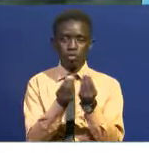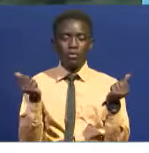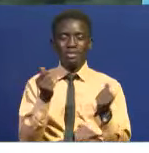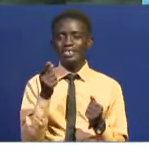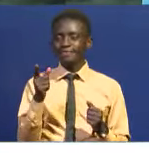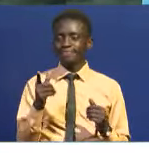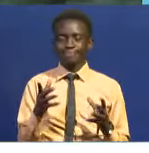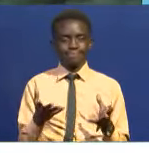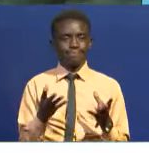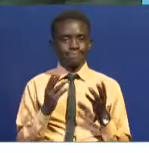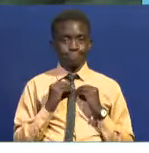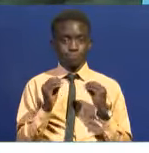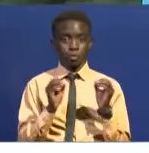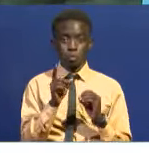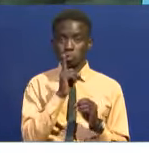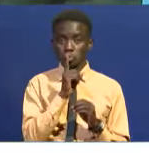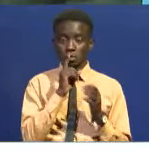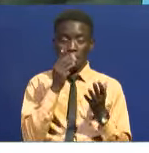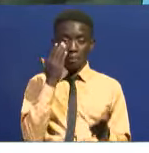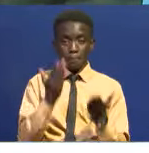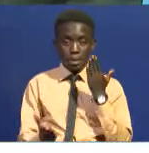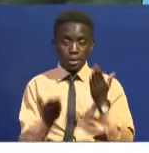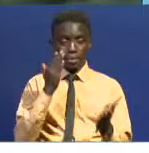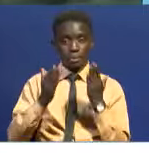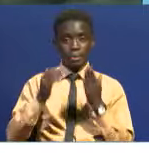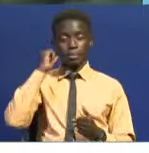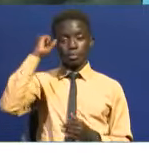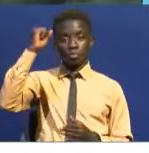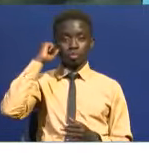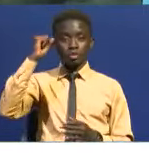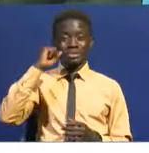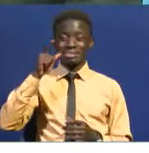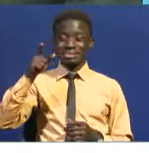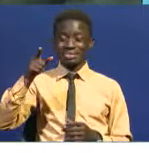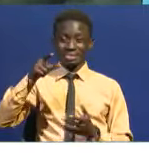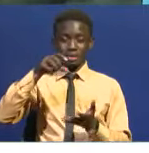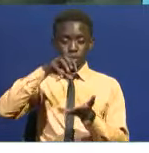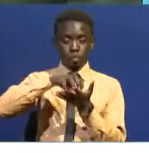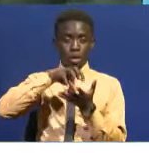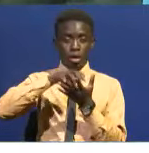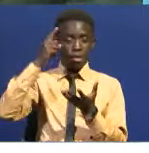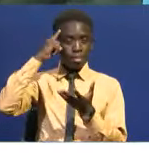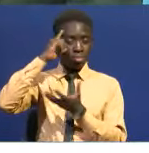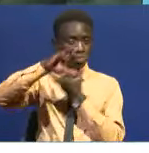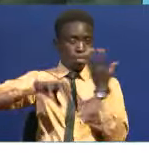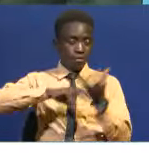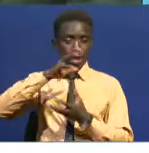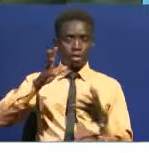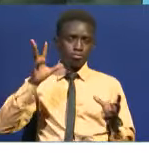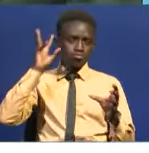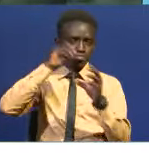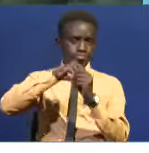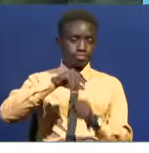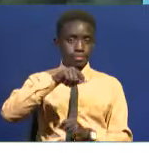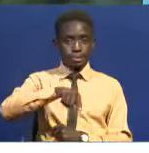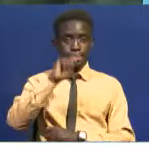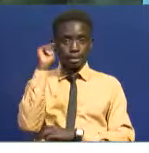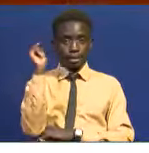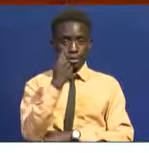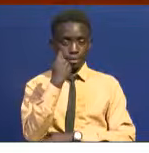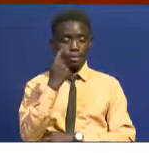wakionya kwamba huenda ubabe wa kisiasa ukahujumu uthabiti wa taifa hili. Na mwanahabari wetu Ben Chumba anaarifu